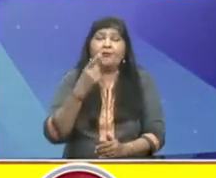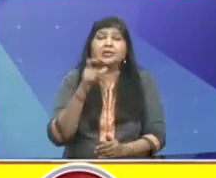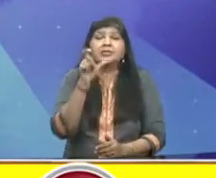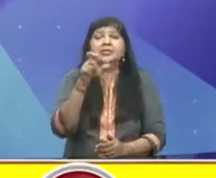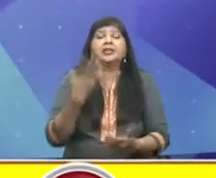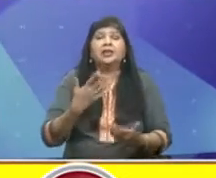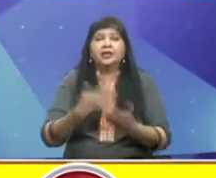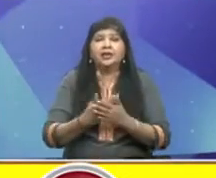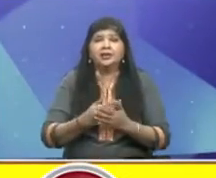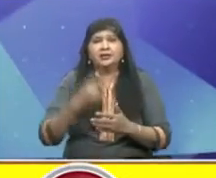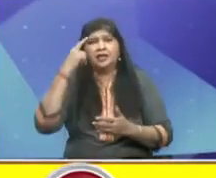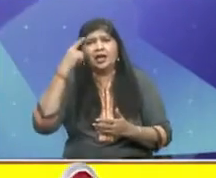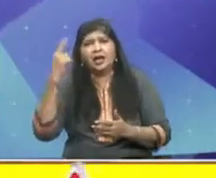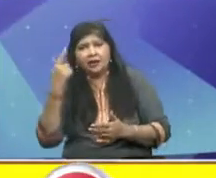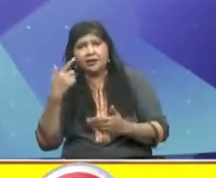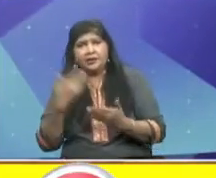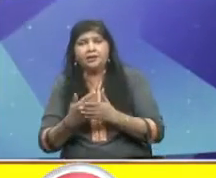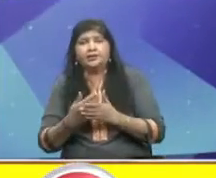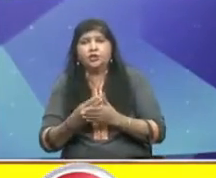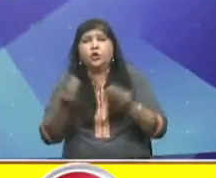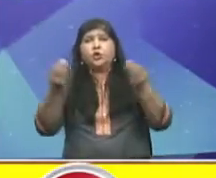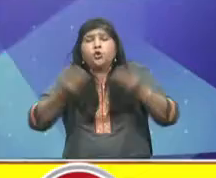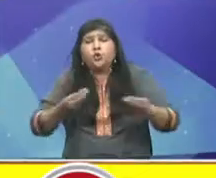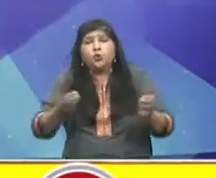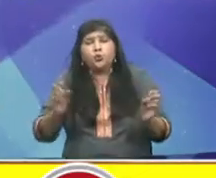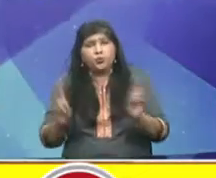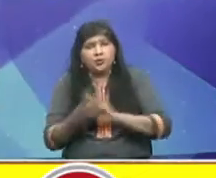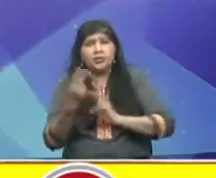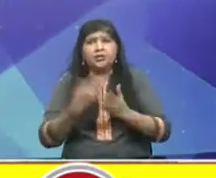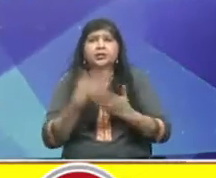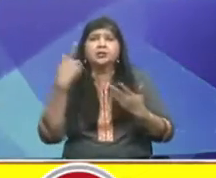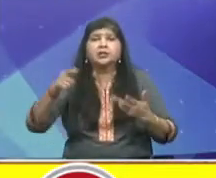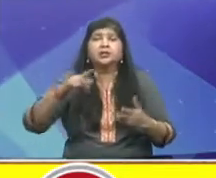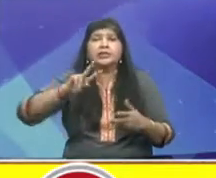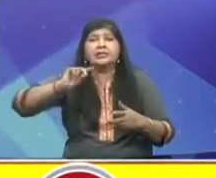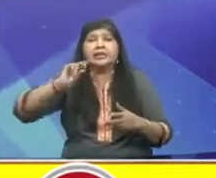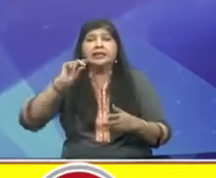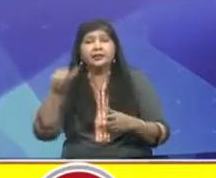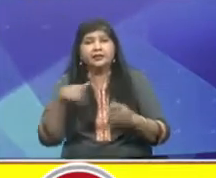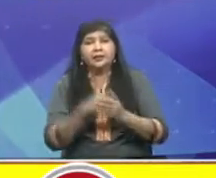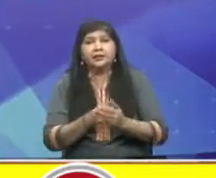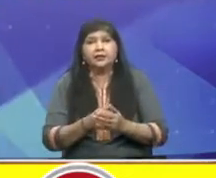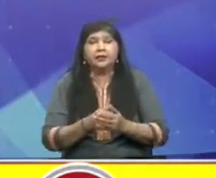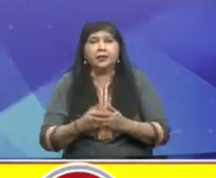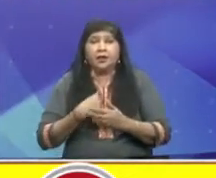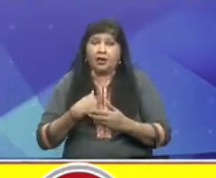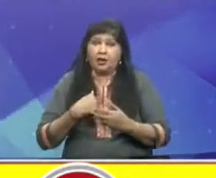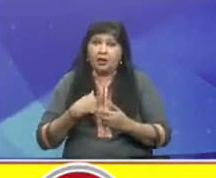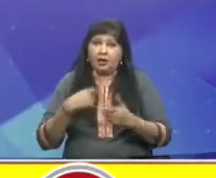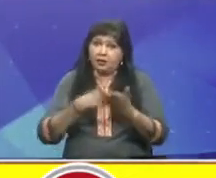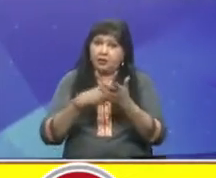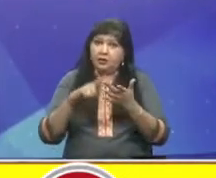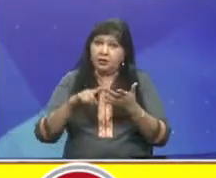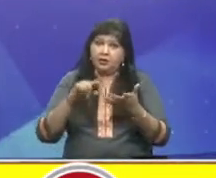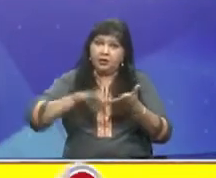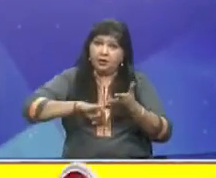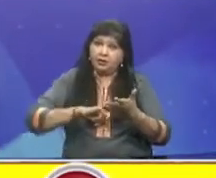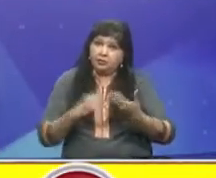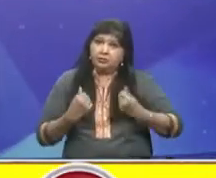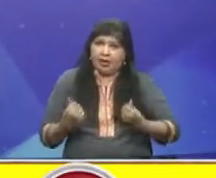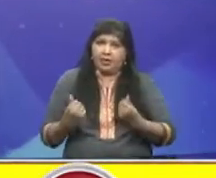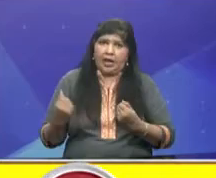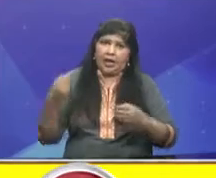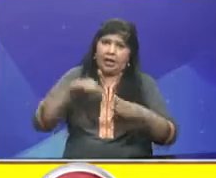है आइडियाज और इनोवेशन, दूसरी है जोखिम लेने का जज्बा